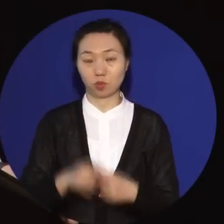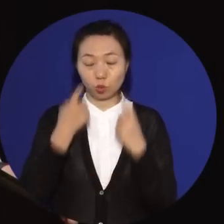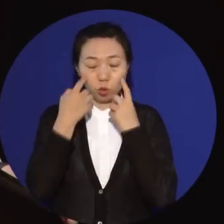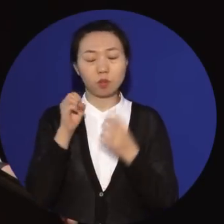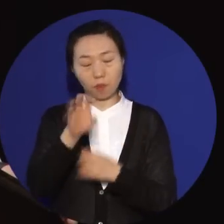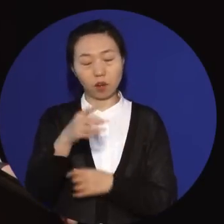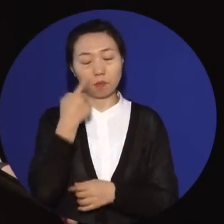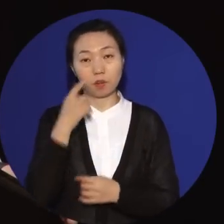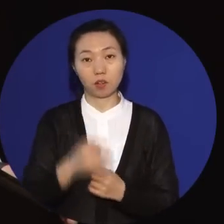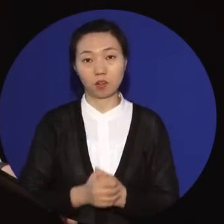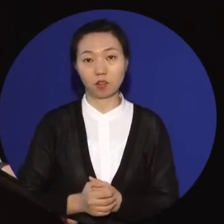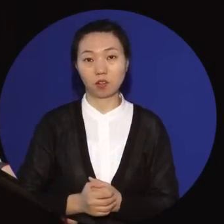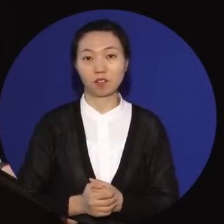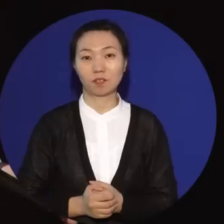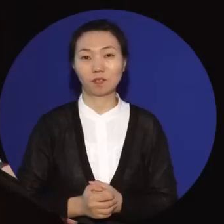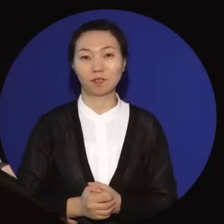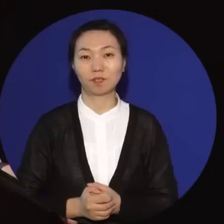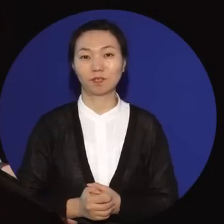하세요.